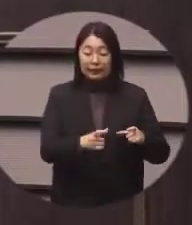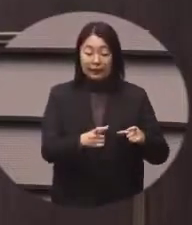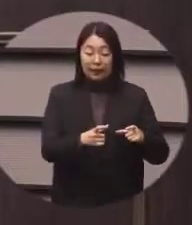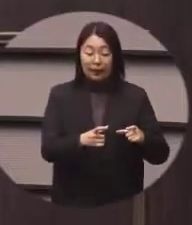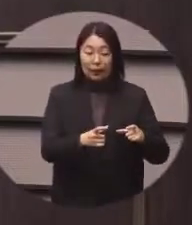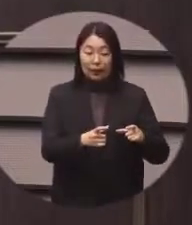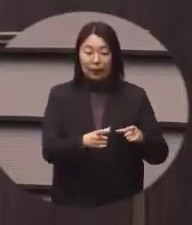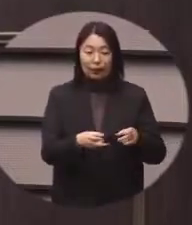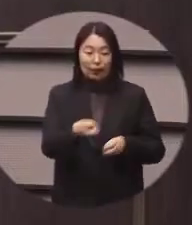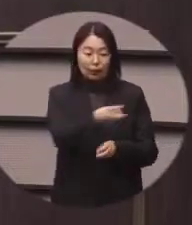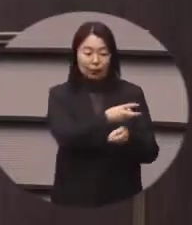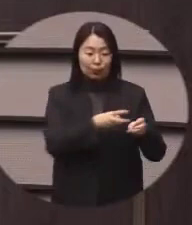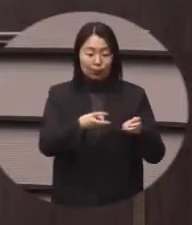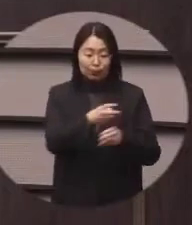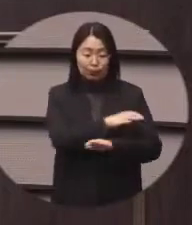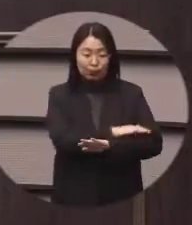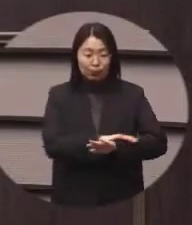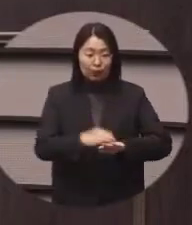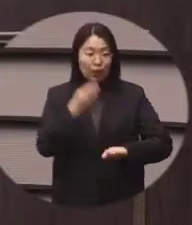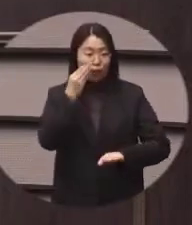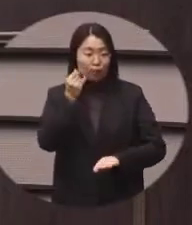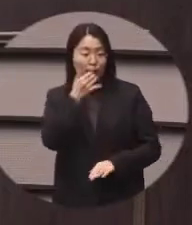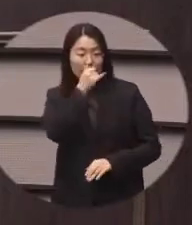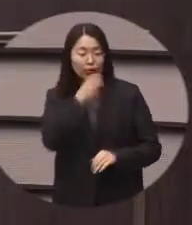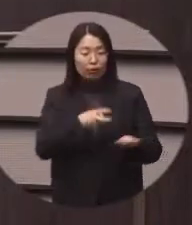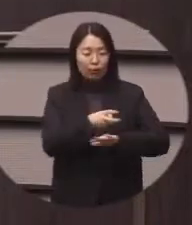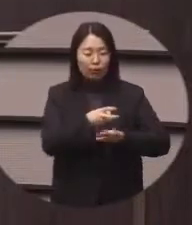촘촘한 대중교통 서비스를 제공해 나가겠습니다.